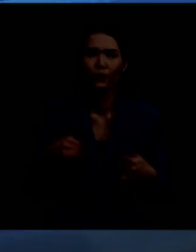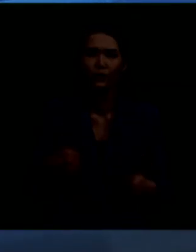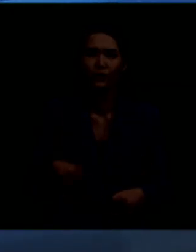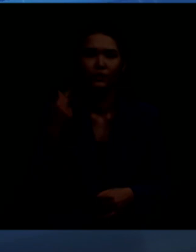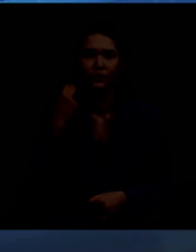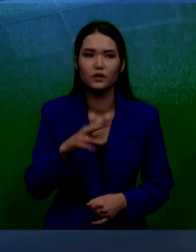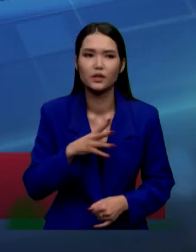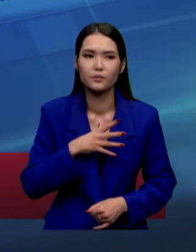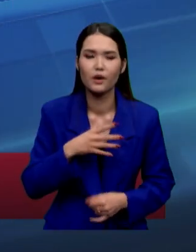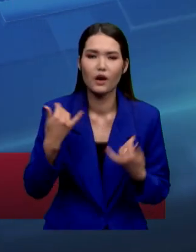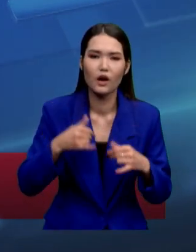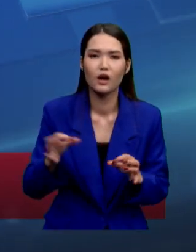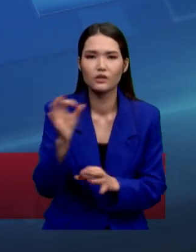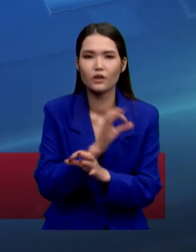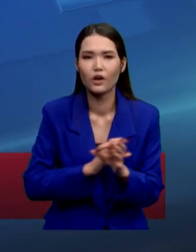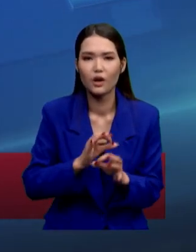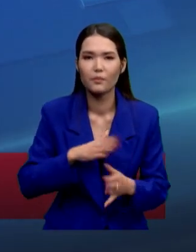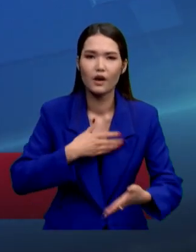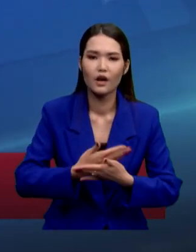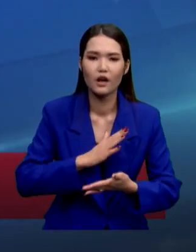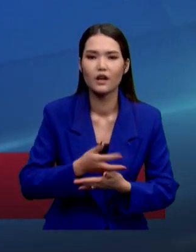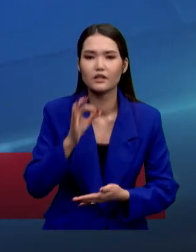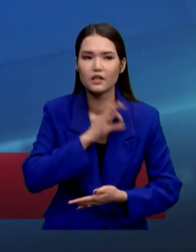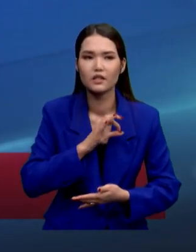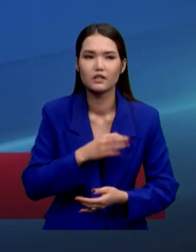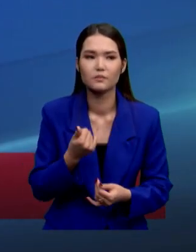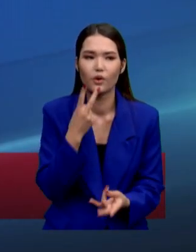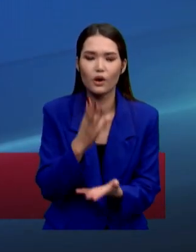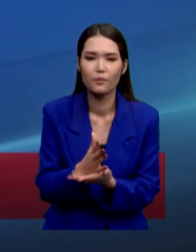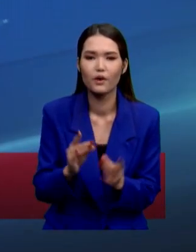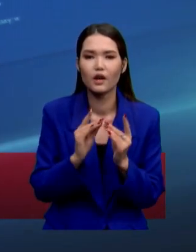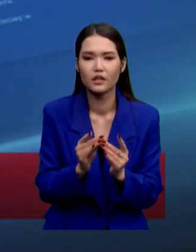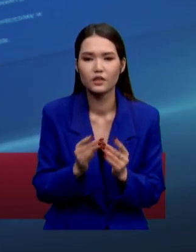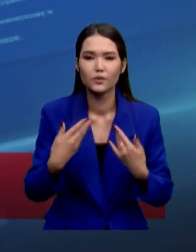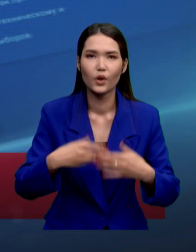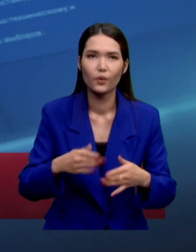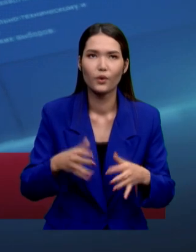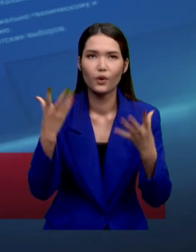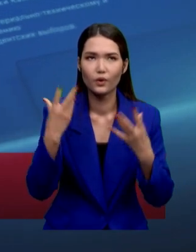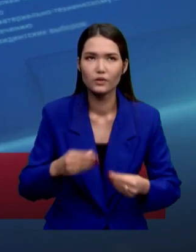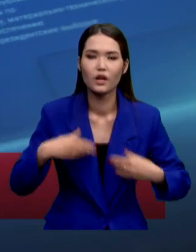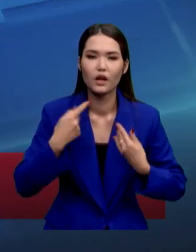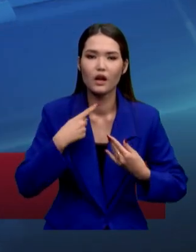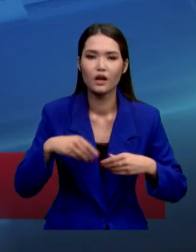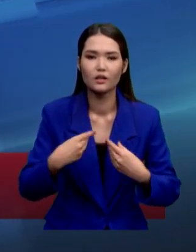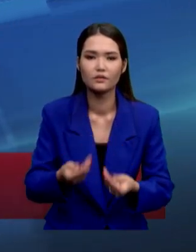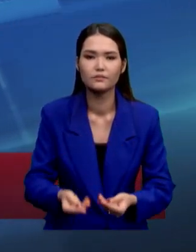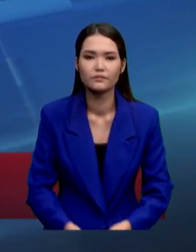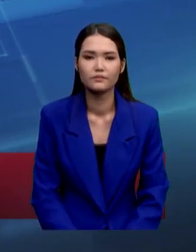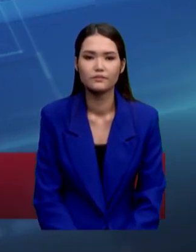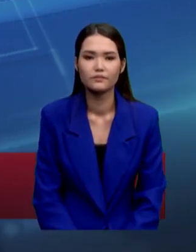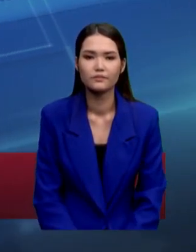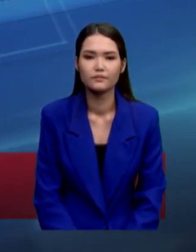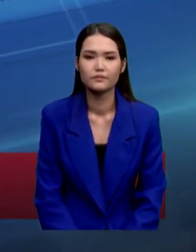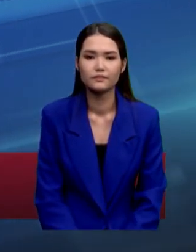смысле. Комическим образом он призвал к активности тех, кто поленился подняться с дивана в выходной день и проголосовать.